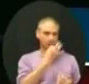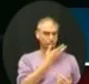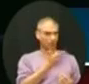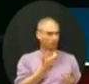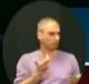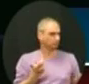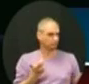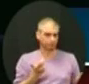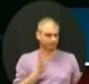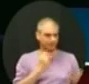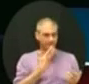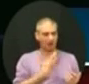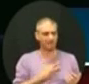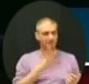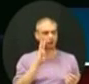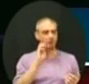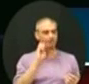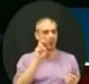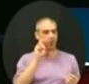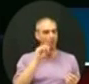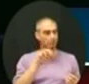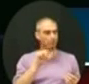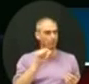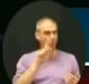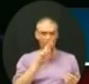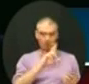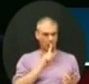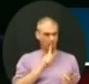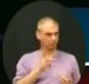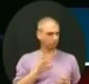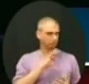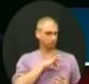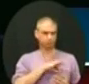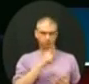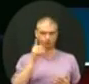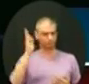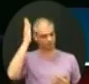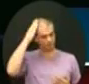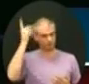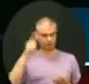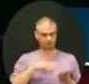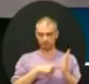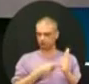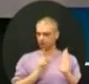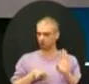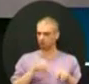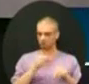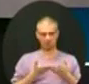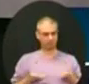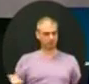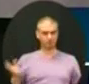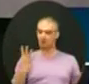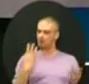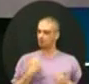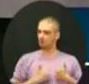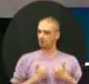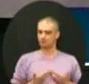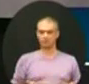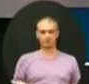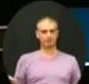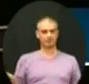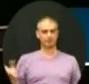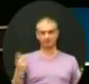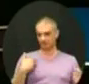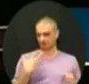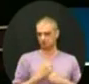האם הרב שמעון אור בעצם לא משחק לידיו של נפתלי בנט שמציג, יש פה פריימריז עם ארבעה מתמודדים, חבר'ה.